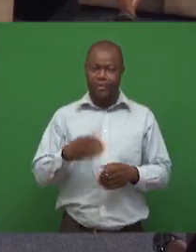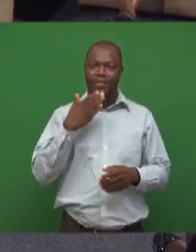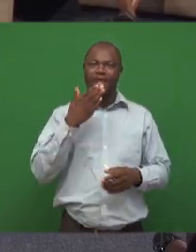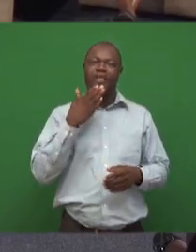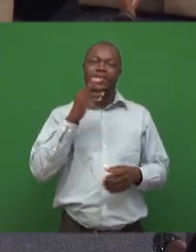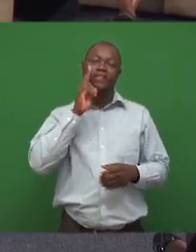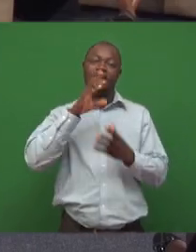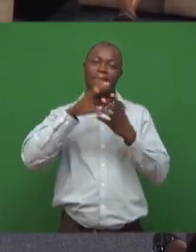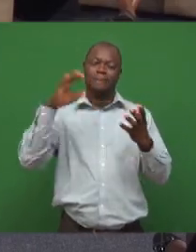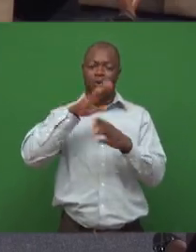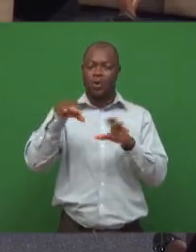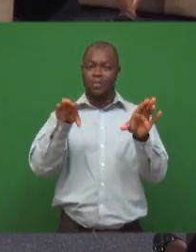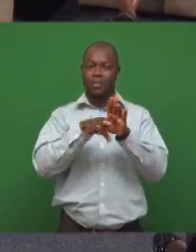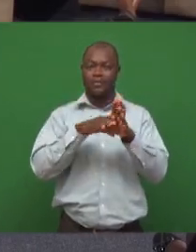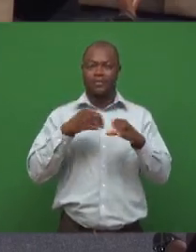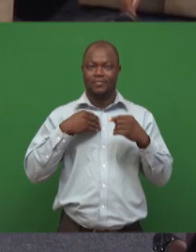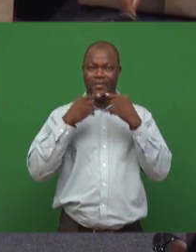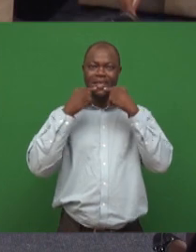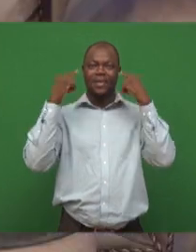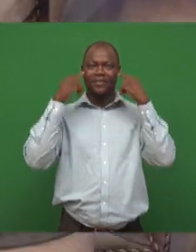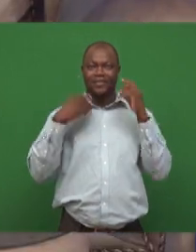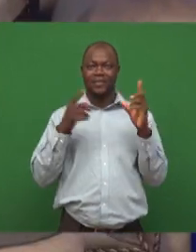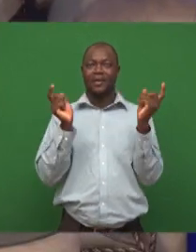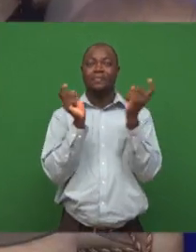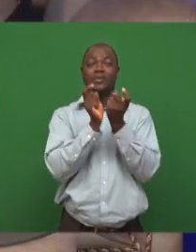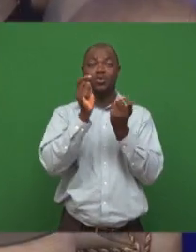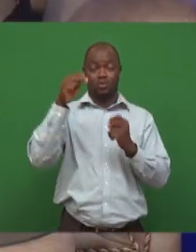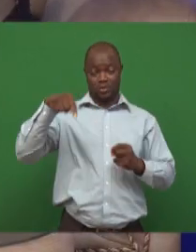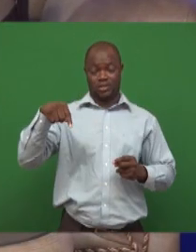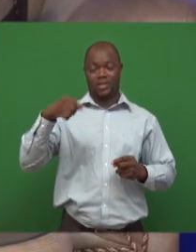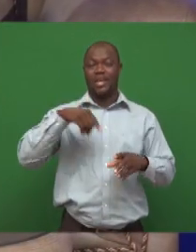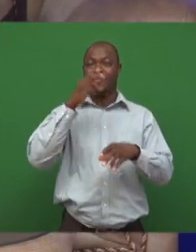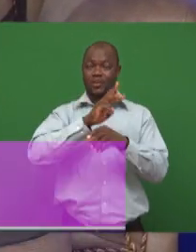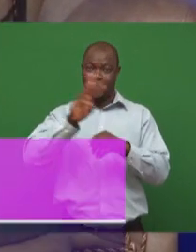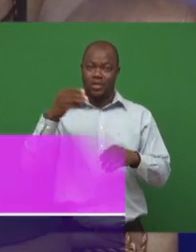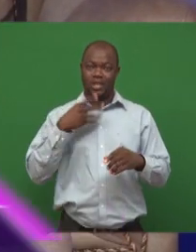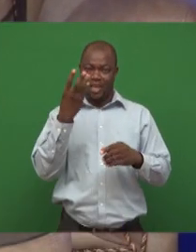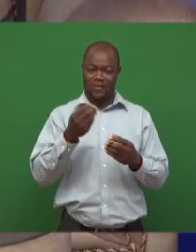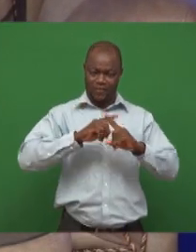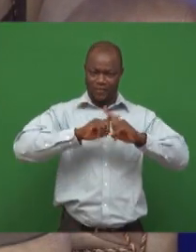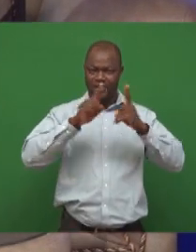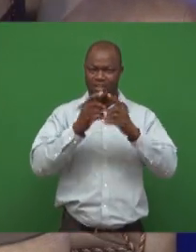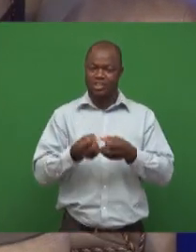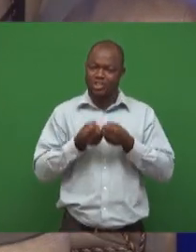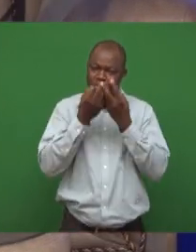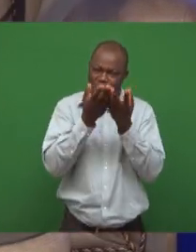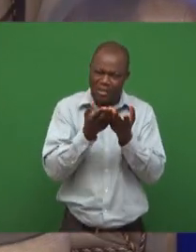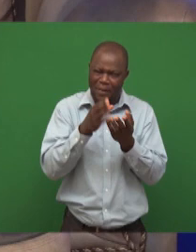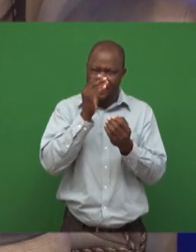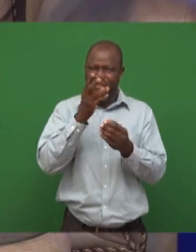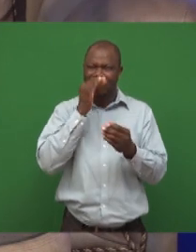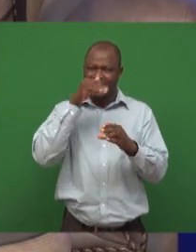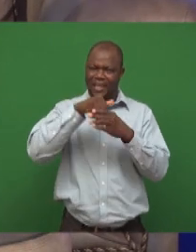Maite enyu vadiwata riri mufaro wangu sangana nemi pazuva ranhasi. Vhiki nevhiki tinoya nenyaya dzakasiyana siyana asi dzichibata upenyu hwedu